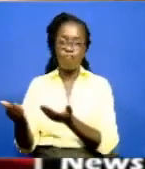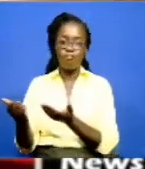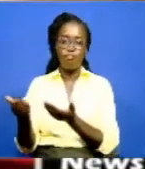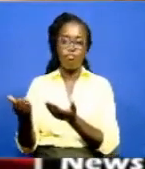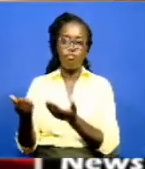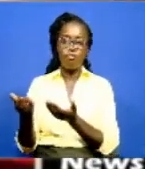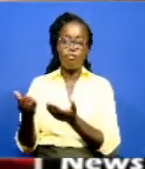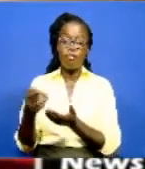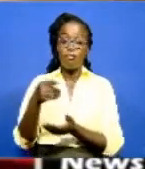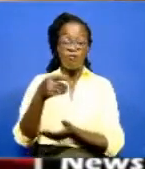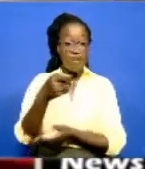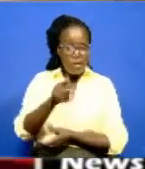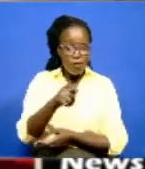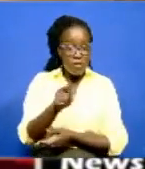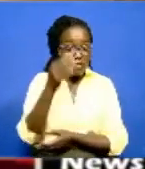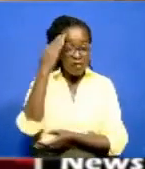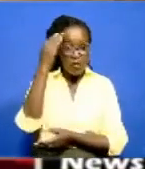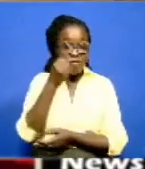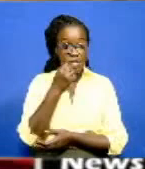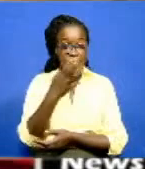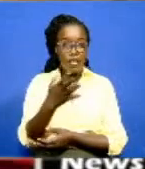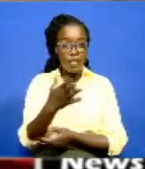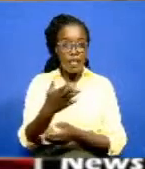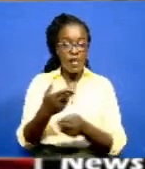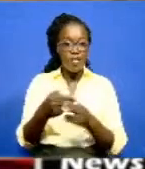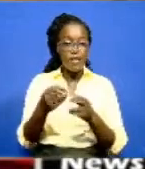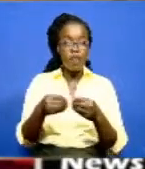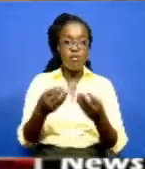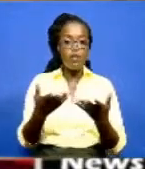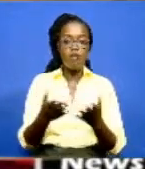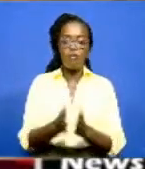bila wao kujua, na tukazipa majina.